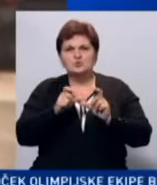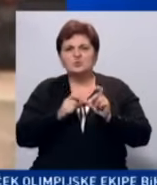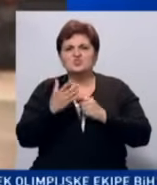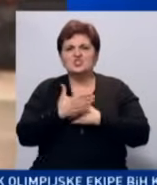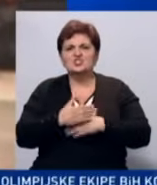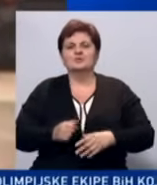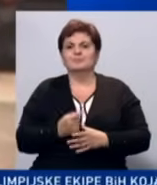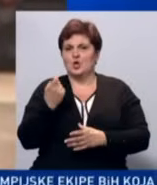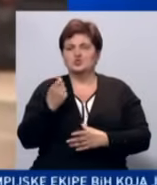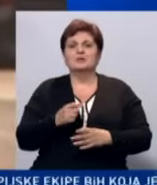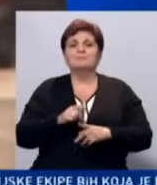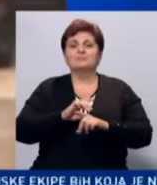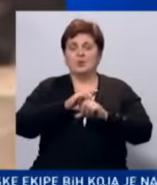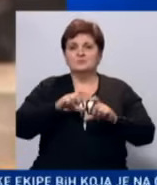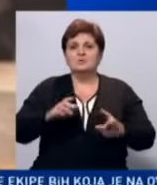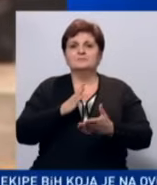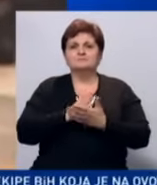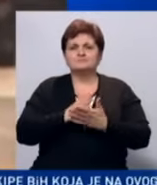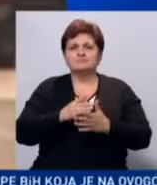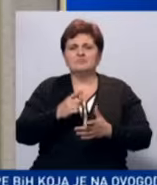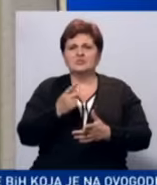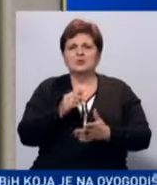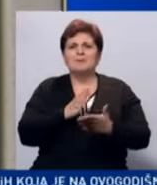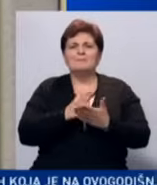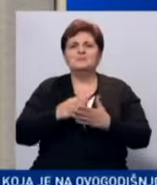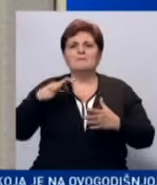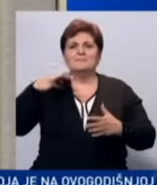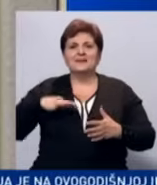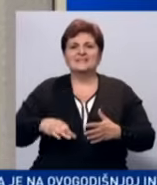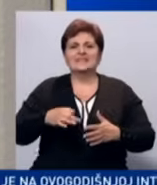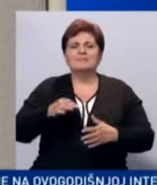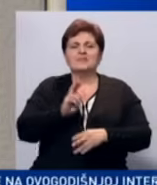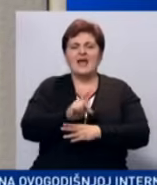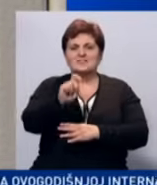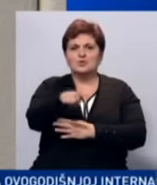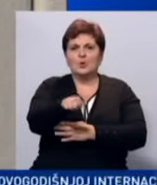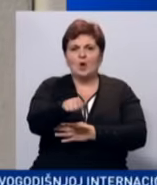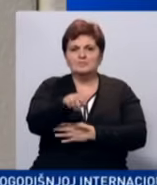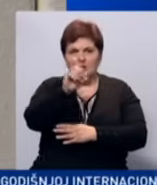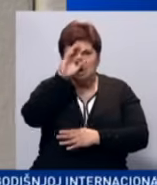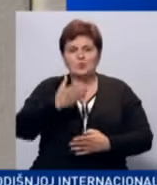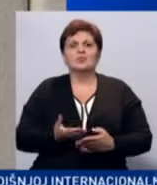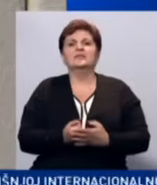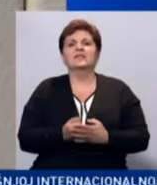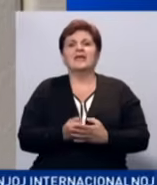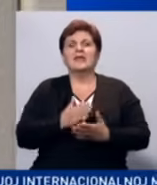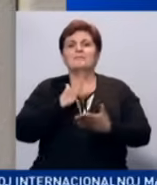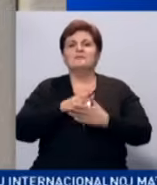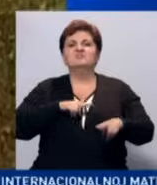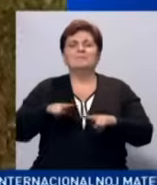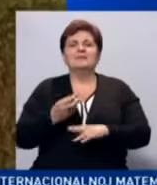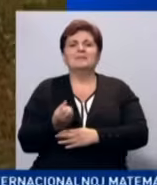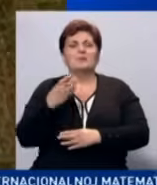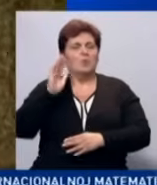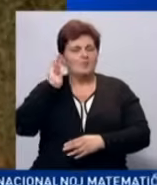Aziz Čačković. Optuženi su bili Amir Tursunović, bivši predsjednik nadzornog odbora rudnika, Asmir Hasić, bivši ministar